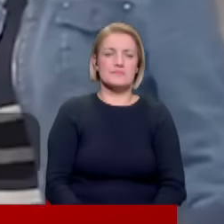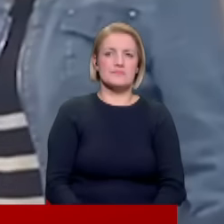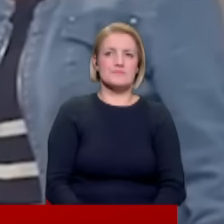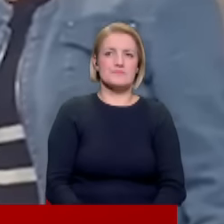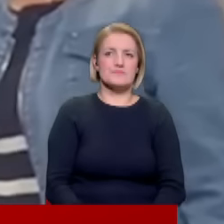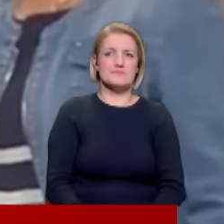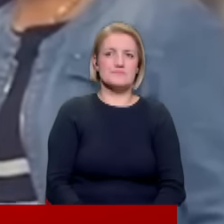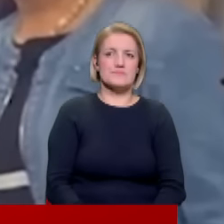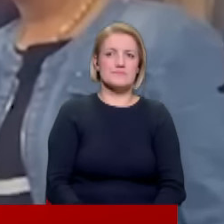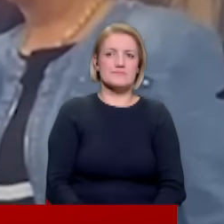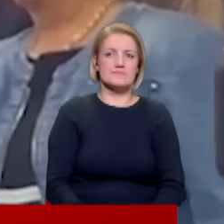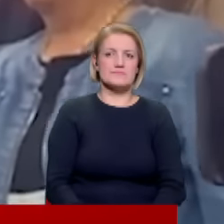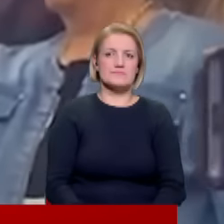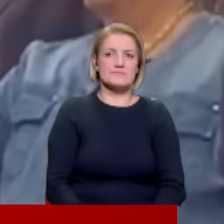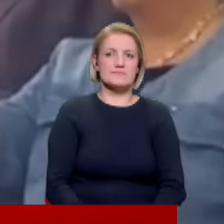o yere? Bir bakalım.